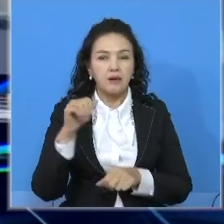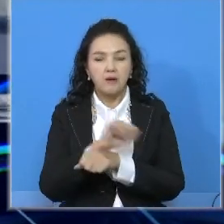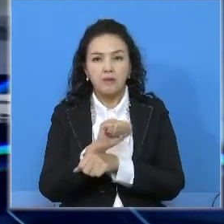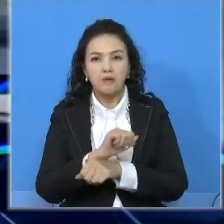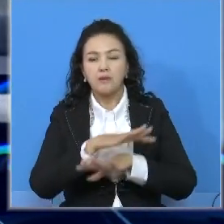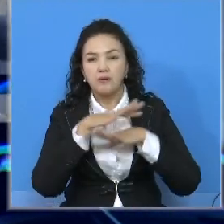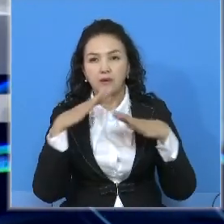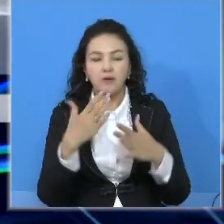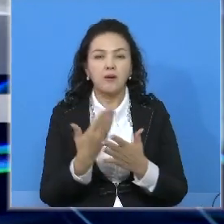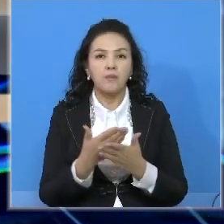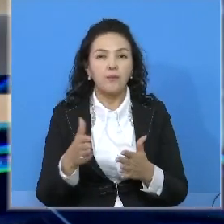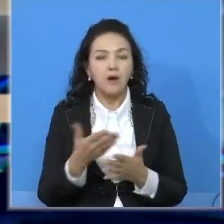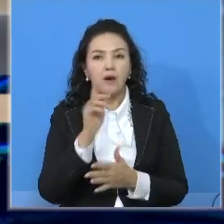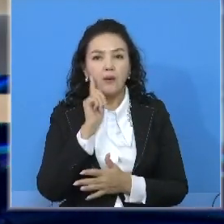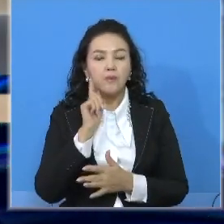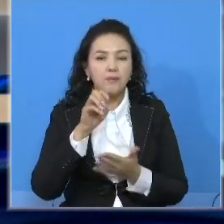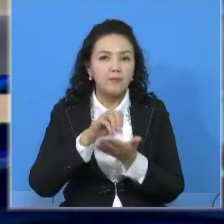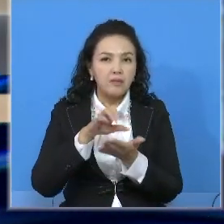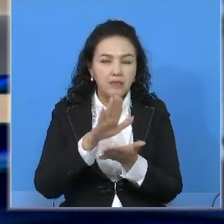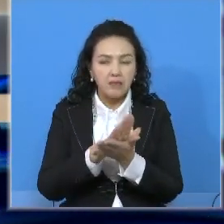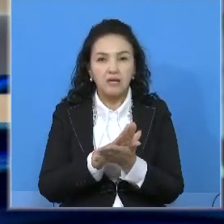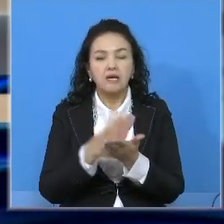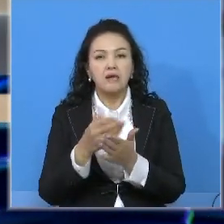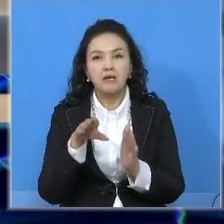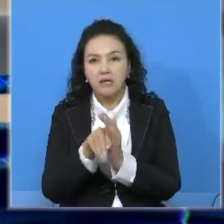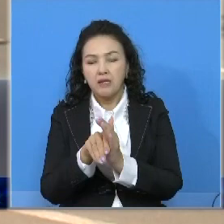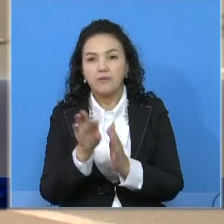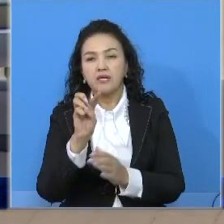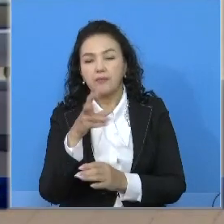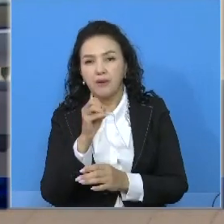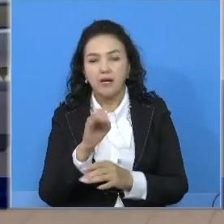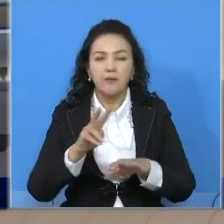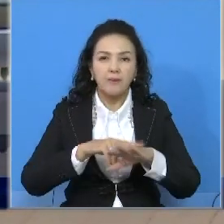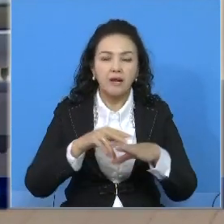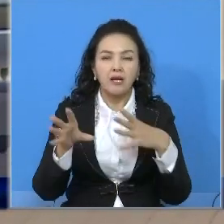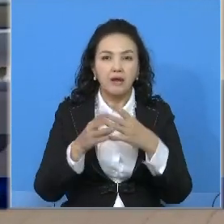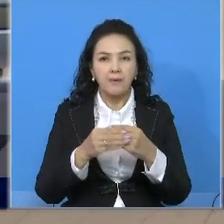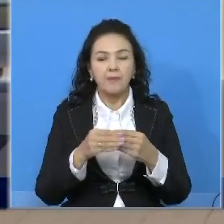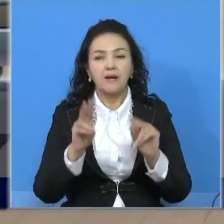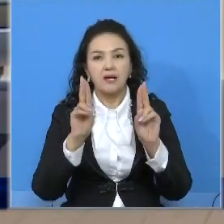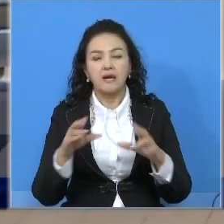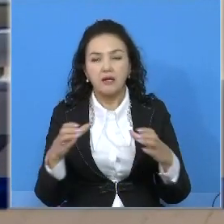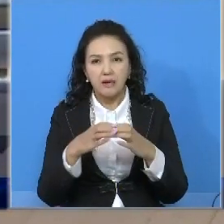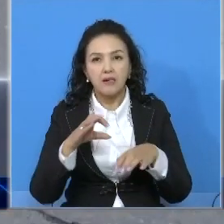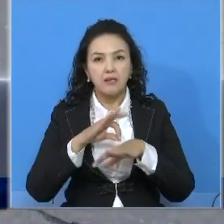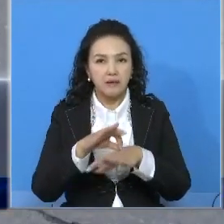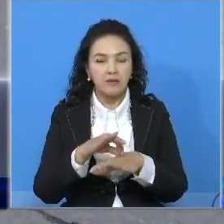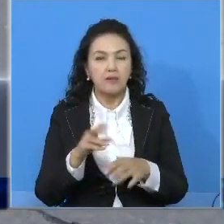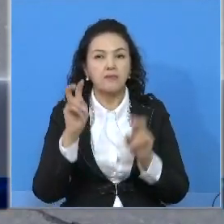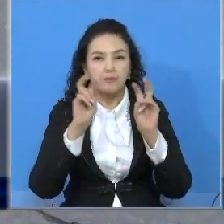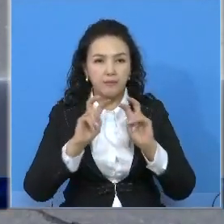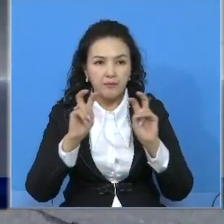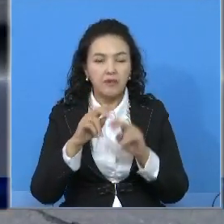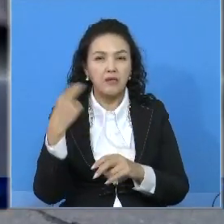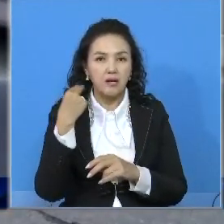көліктер жүйткіп жүр. Ал оларды уақытында тіркеу үшін мемлекеттік кірістер департаменті полициямен бірлесіп арнайы рейдте жүргізді. Тексеру